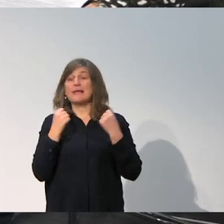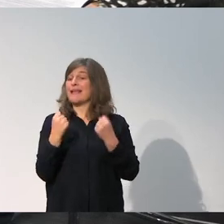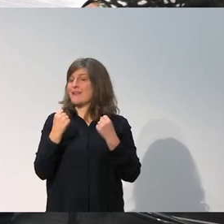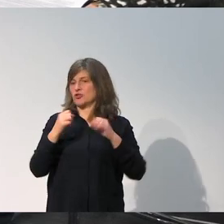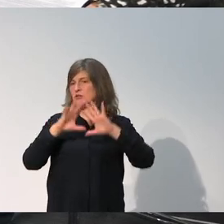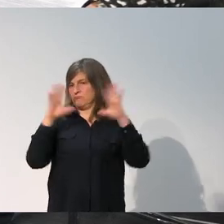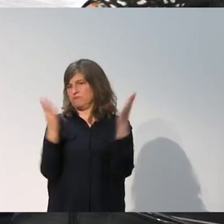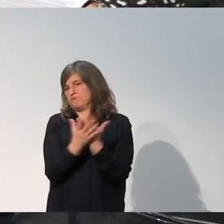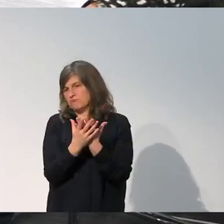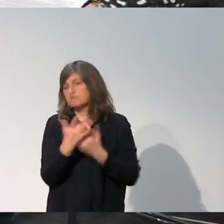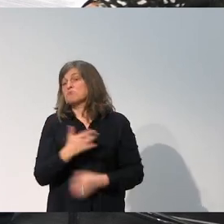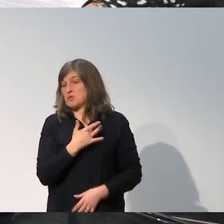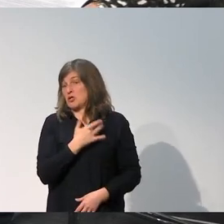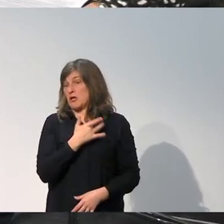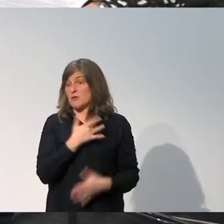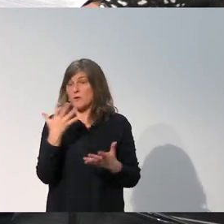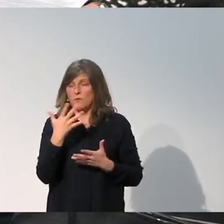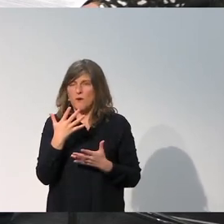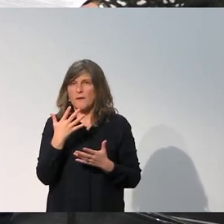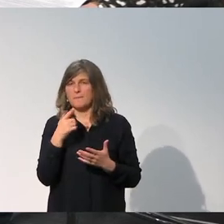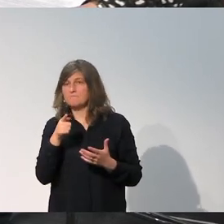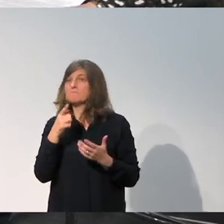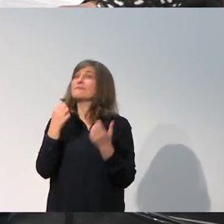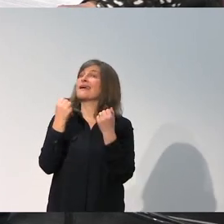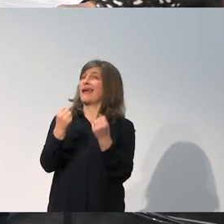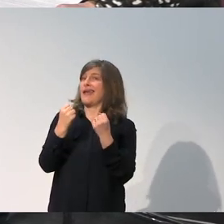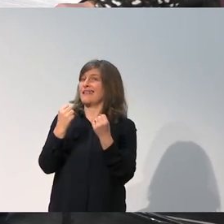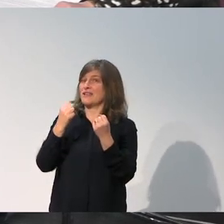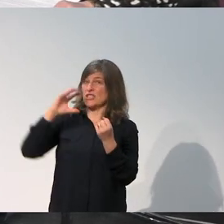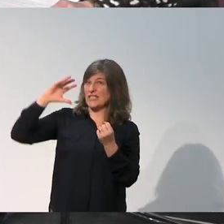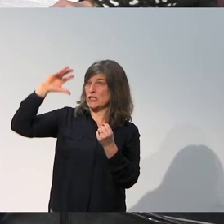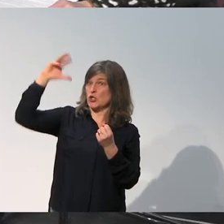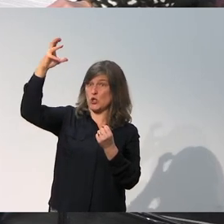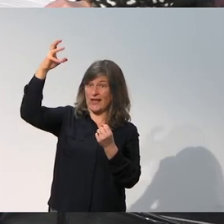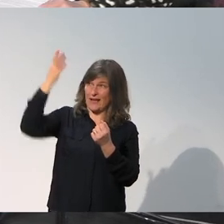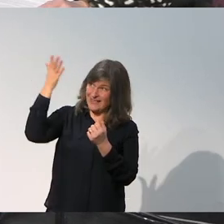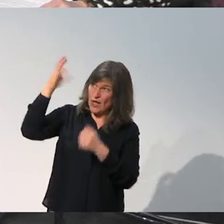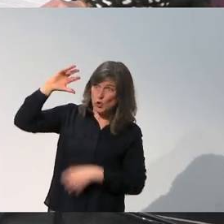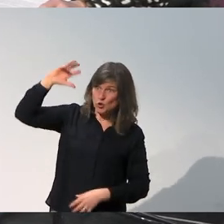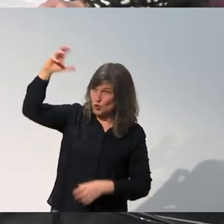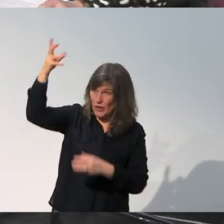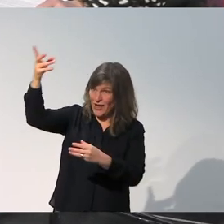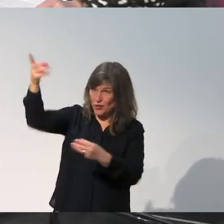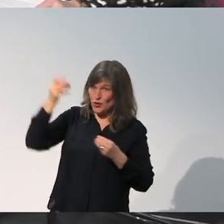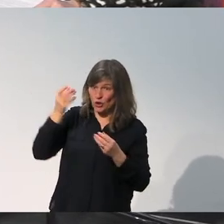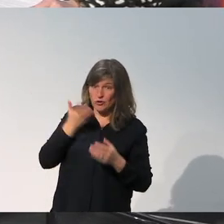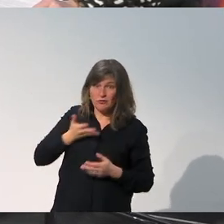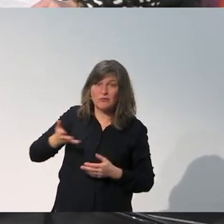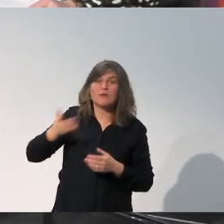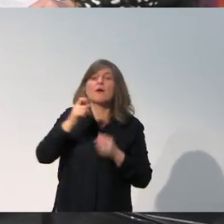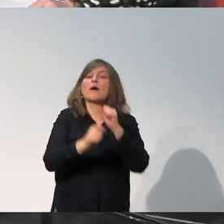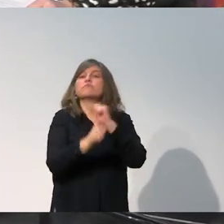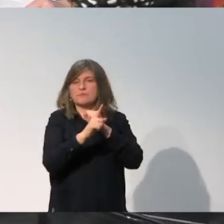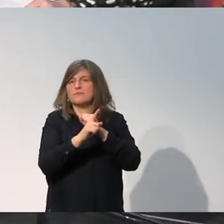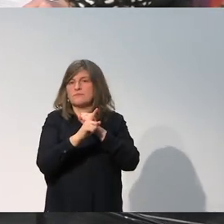c'est intéressant de se dire que l'énergie solaire, en fait, est la source de toutes les énergies, hormis l'énergie nucléaire,